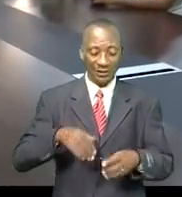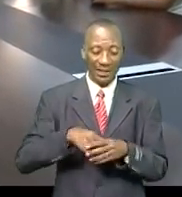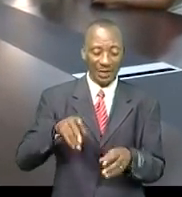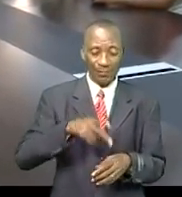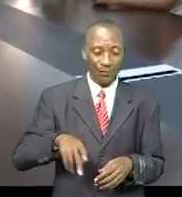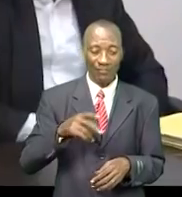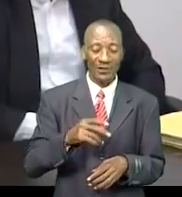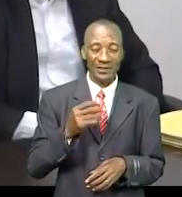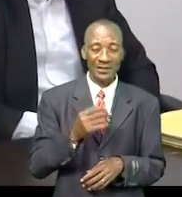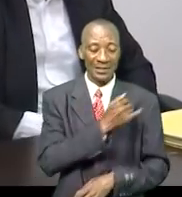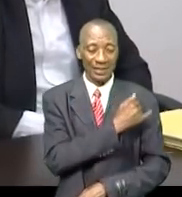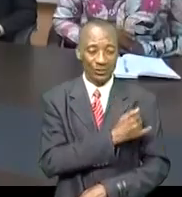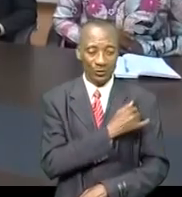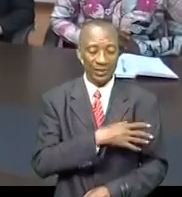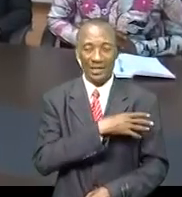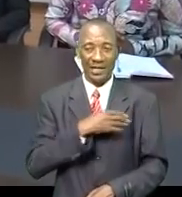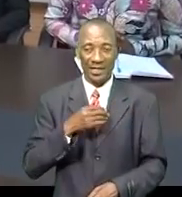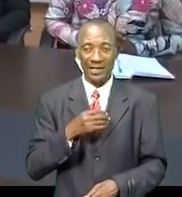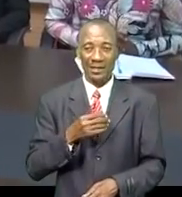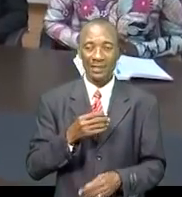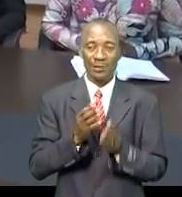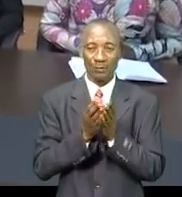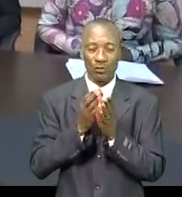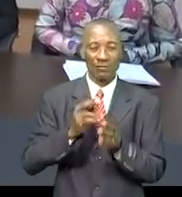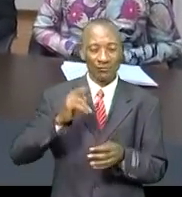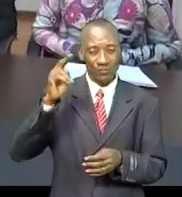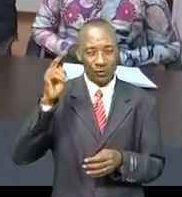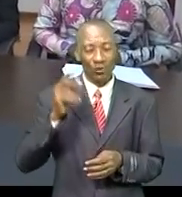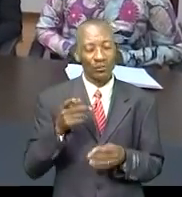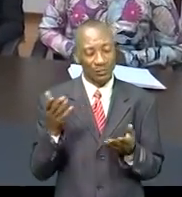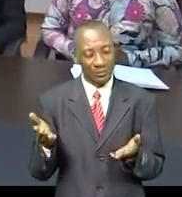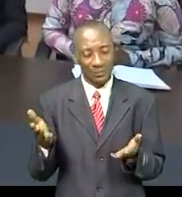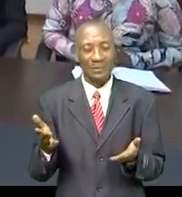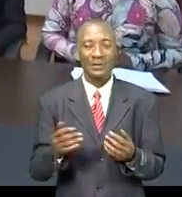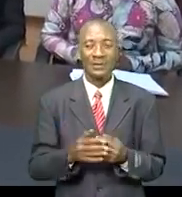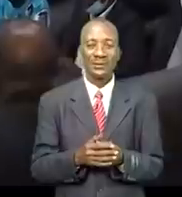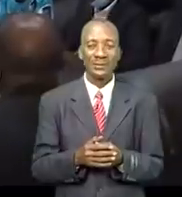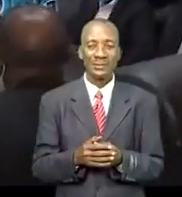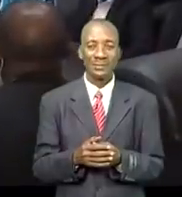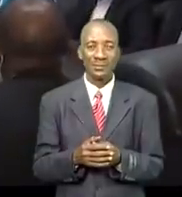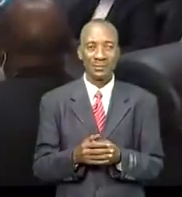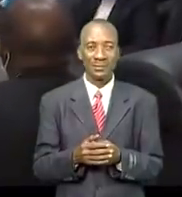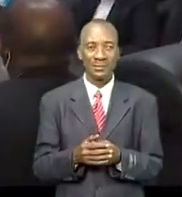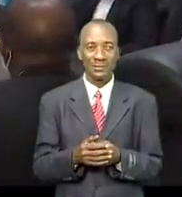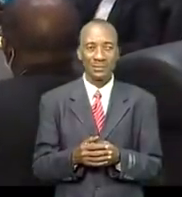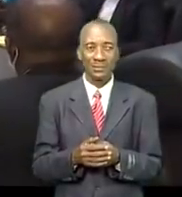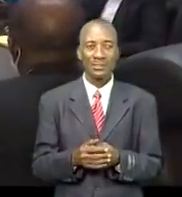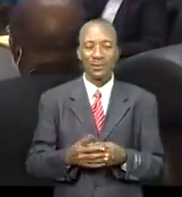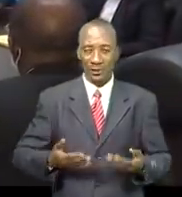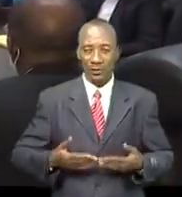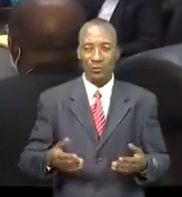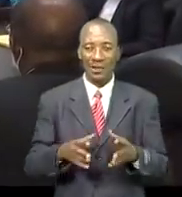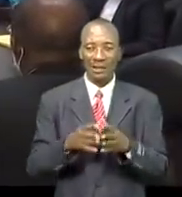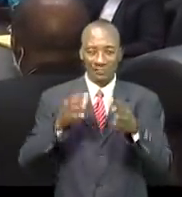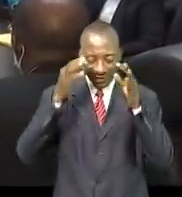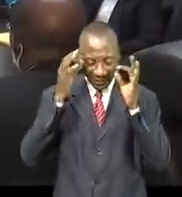Kivu soutiennent l'état de siège décrété il y a peu par le président de la République, Félix-Antoine Tshisekedi Tshilombo.